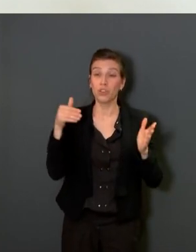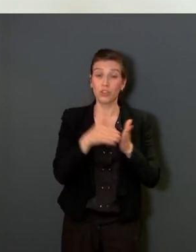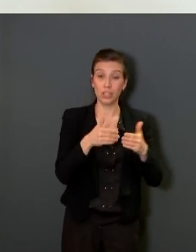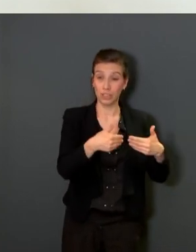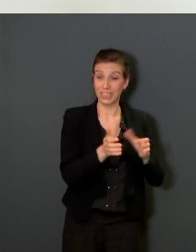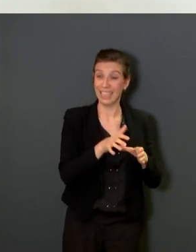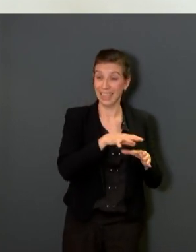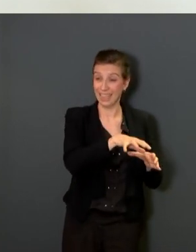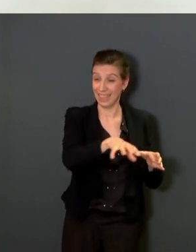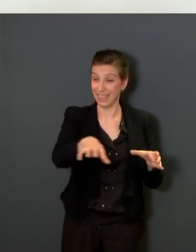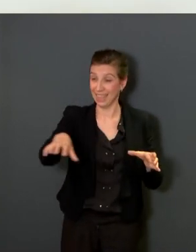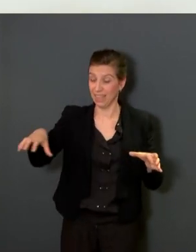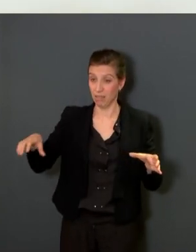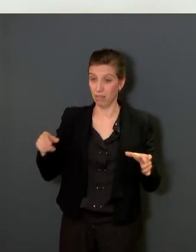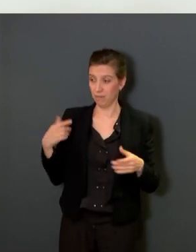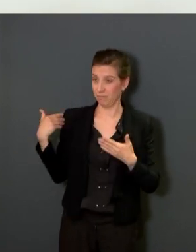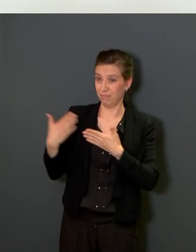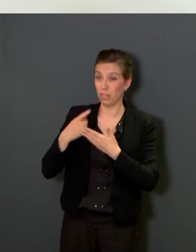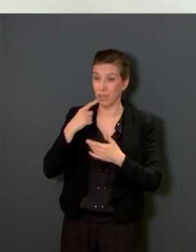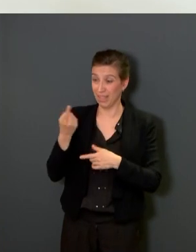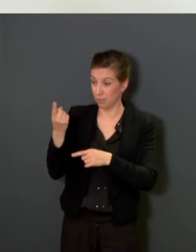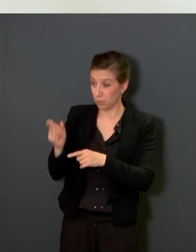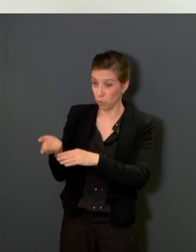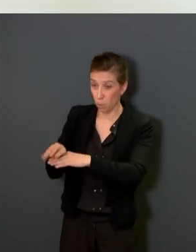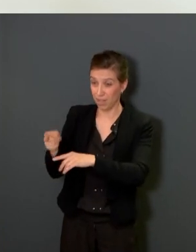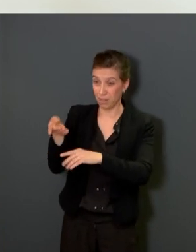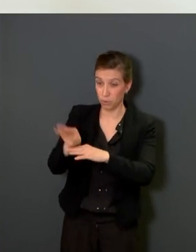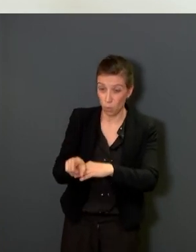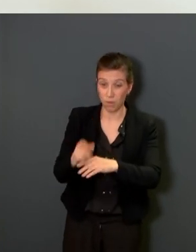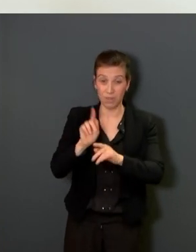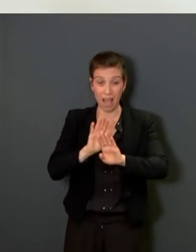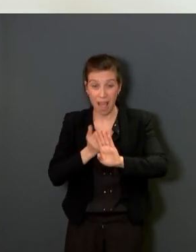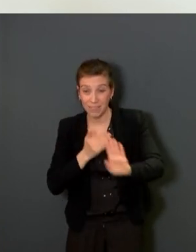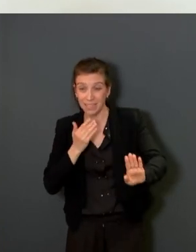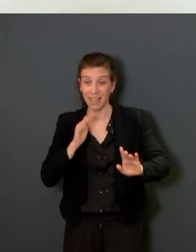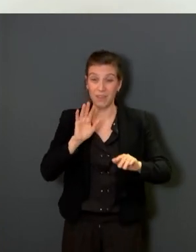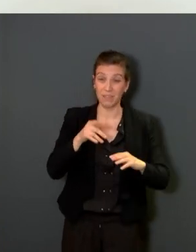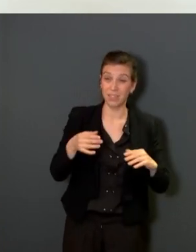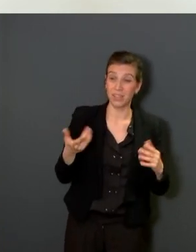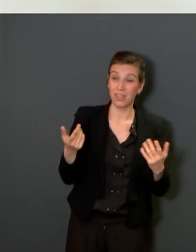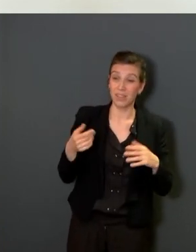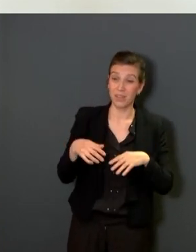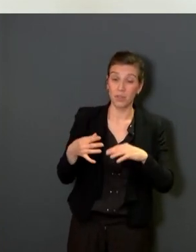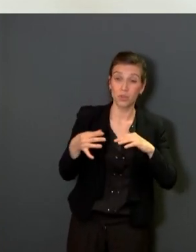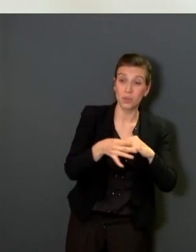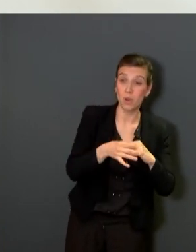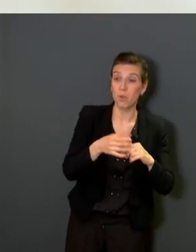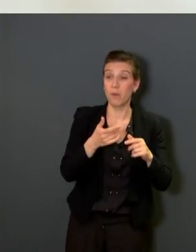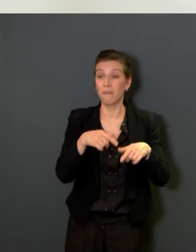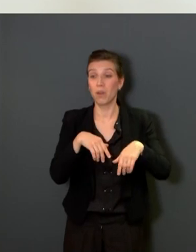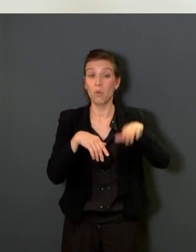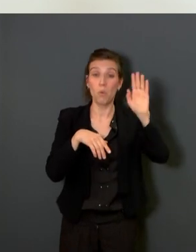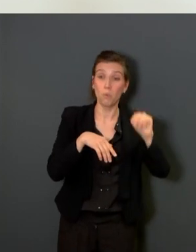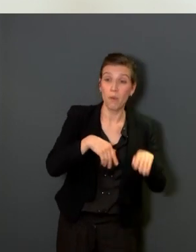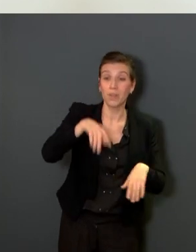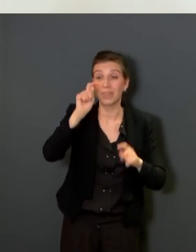hebben moeten verliezen. Een echtgenote, een opa, een tante, een broer of